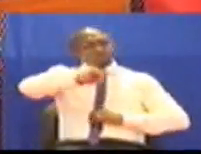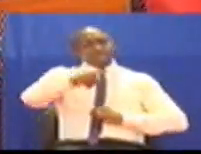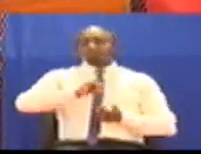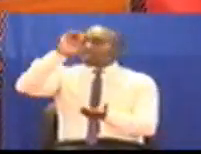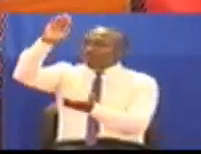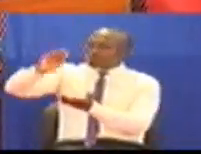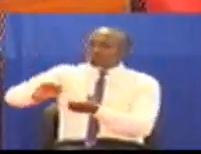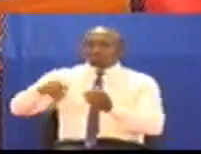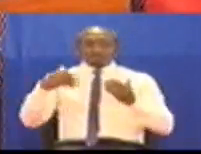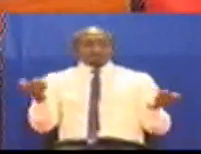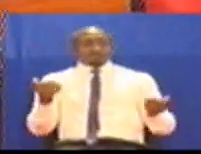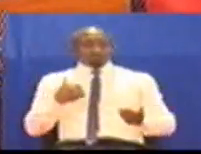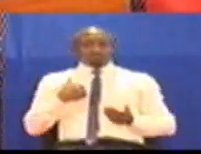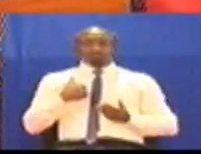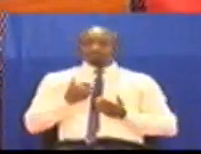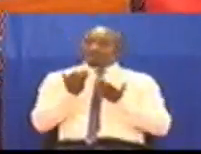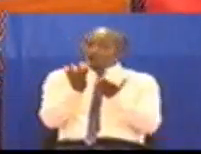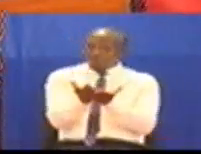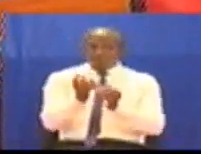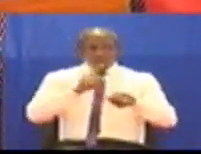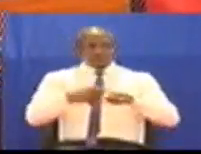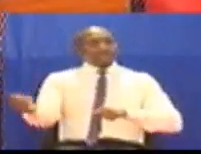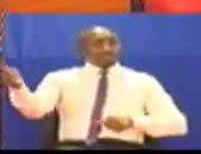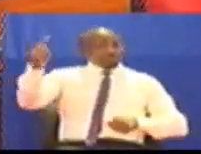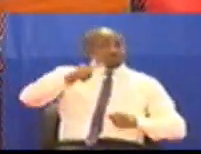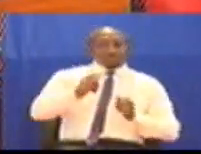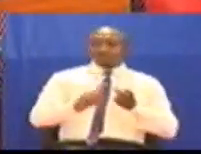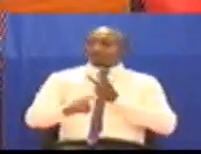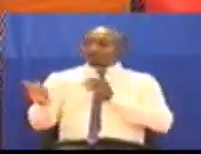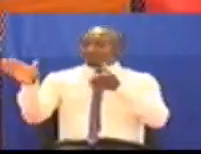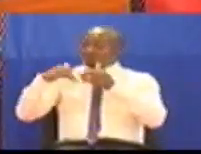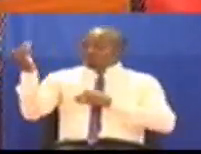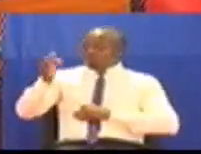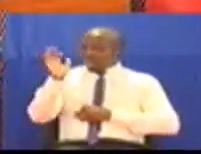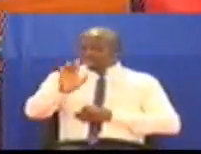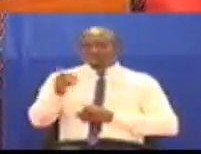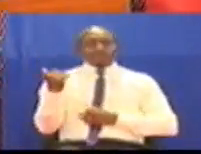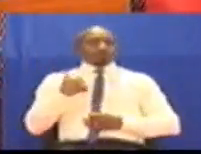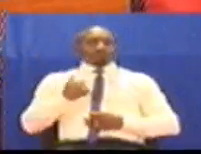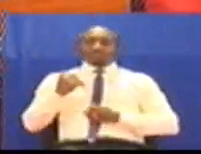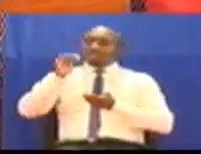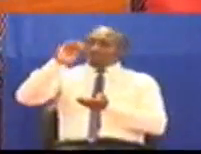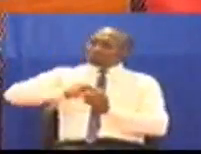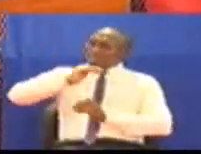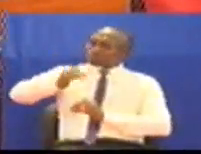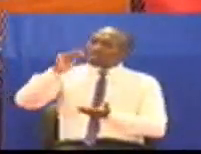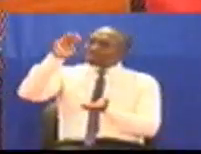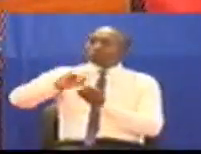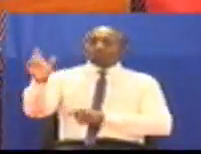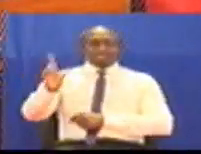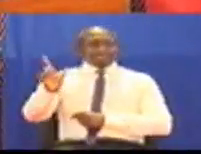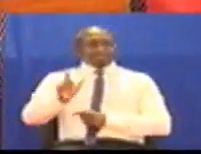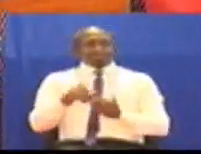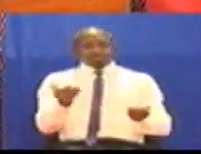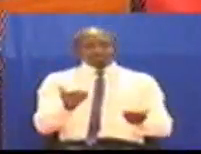yatapunguzwa. Sasa ninaomba atakapokuja kuhitimisha atuambie ni lini matuta hayo yatapunguzwa. Hata kama sio